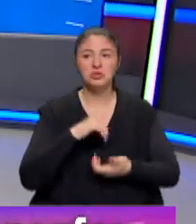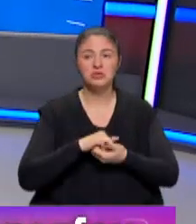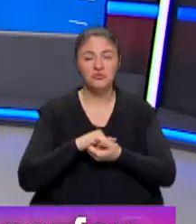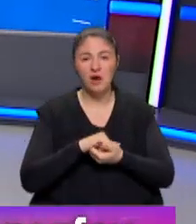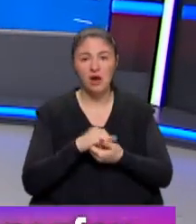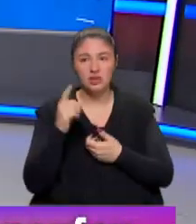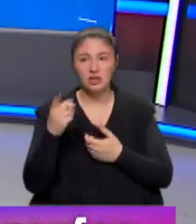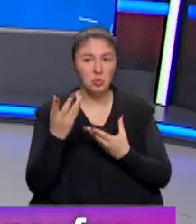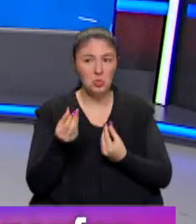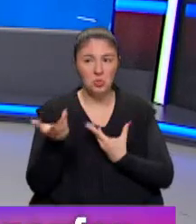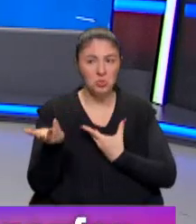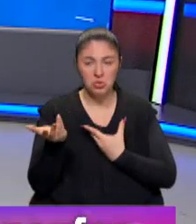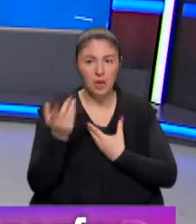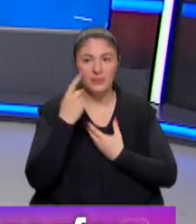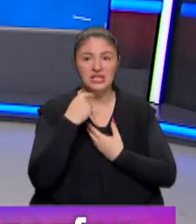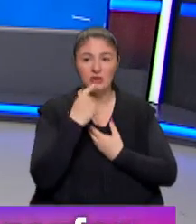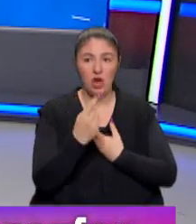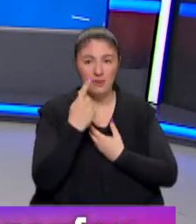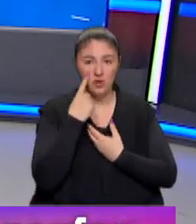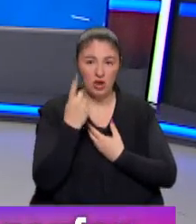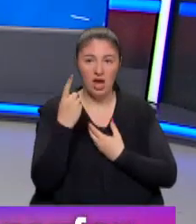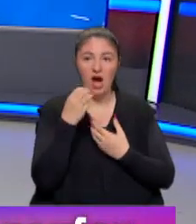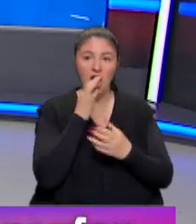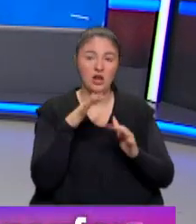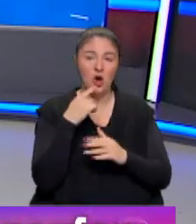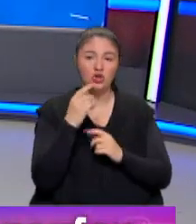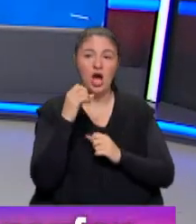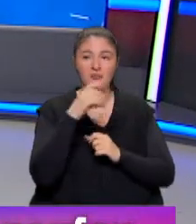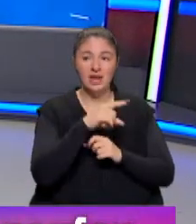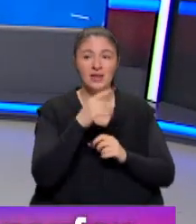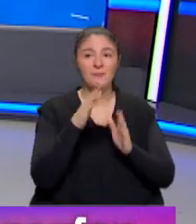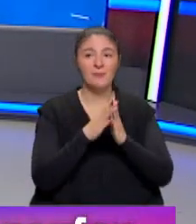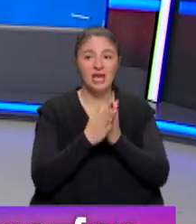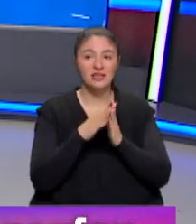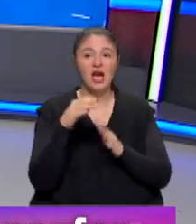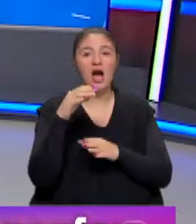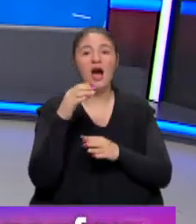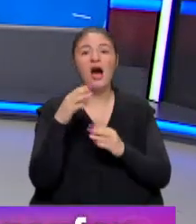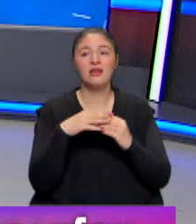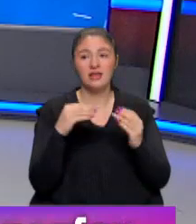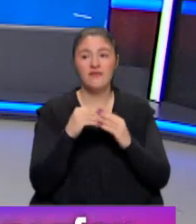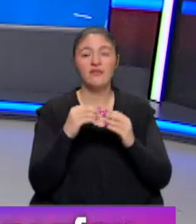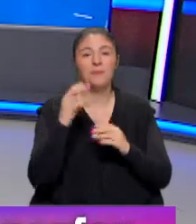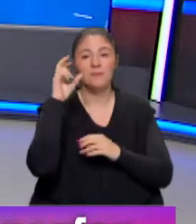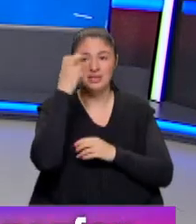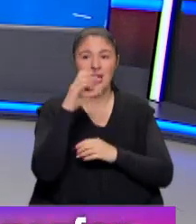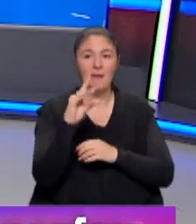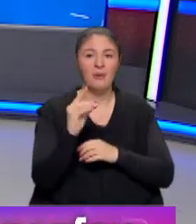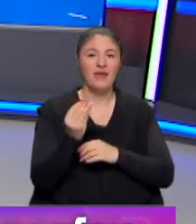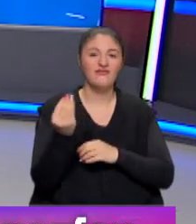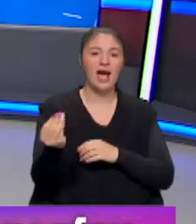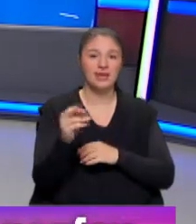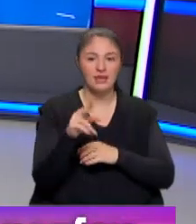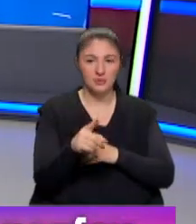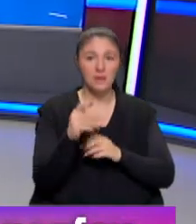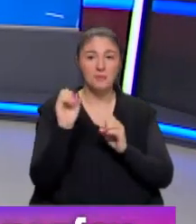Cumhur İttifakı'nda ne oluyor? Bir iddia Ankara kulislerinde konuşuluyor. AK Parti Mersin, Adana ve Manisa'yı MHP'ye bıraktı